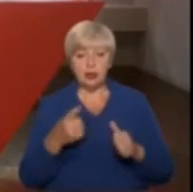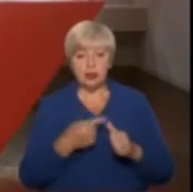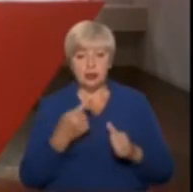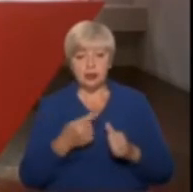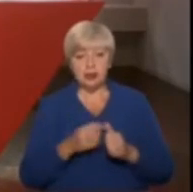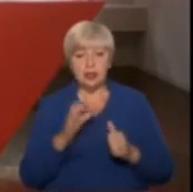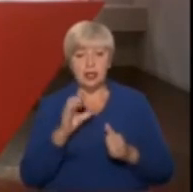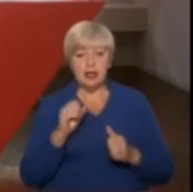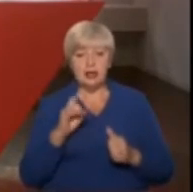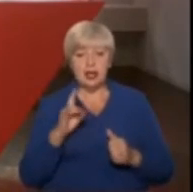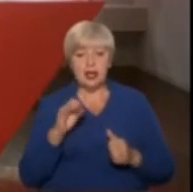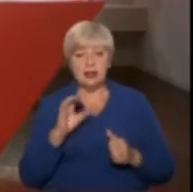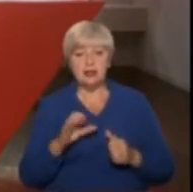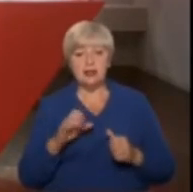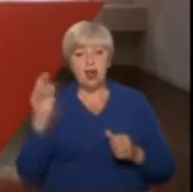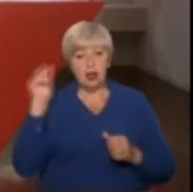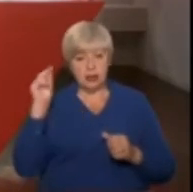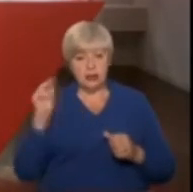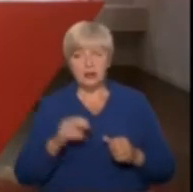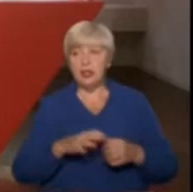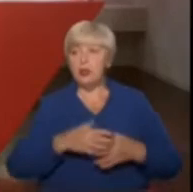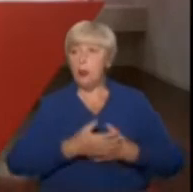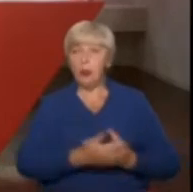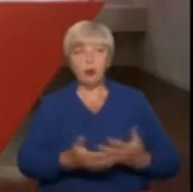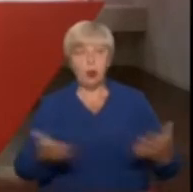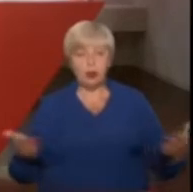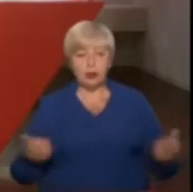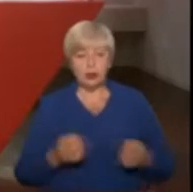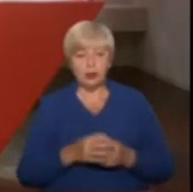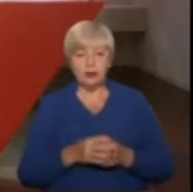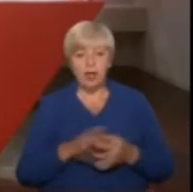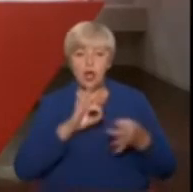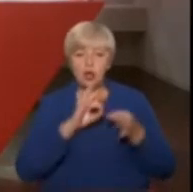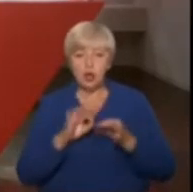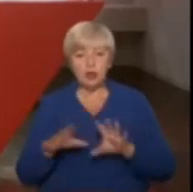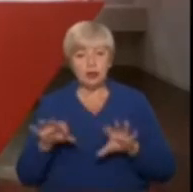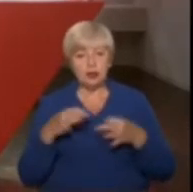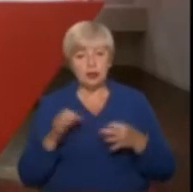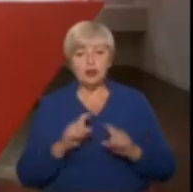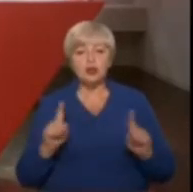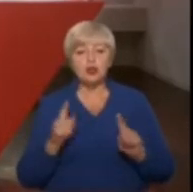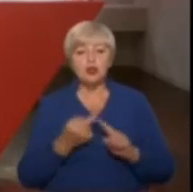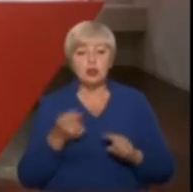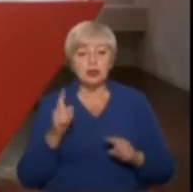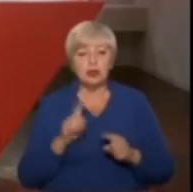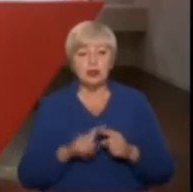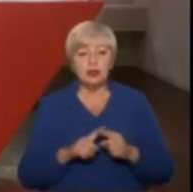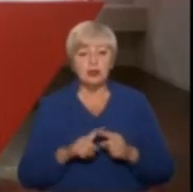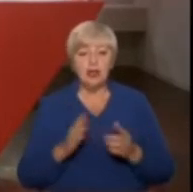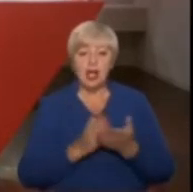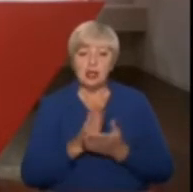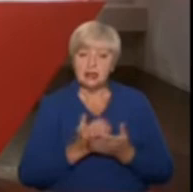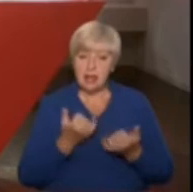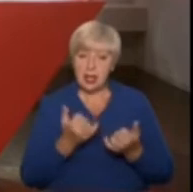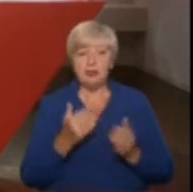сервісом, освітнім простором. Освітнім простором, так. Докладно розкажіть, будь ласка, що це, про сервіси, про